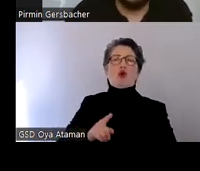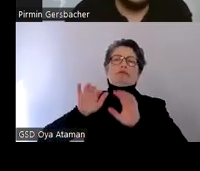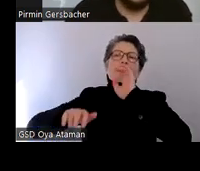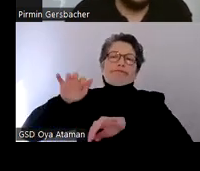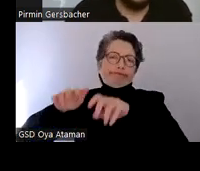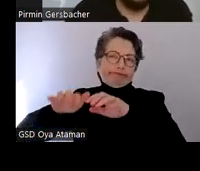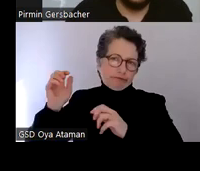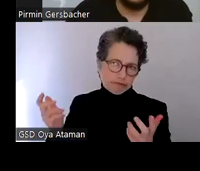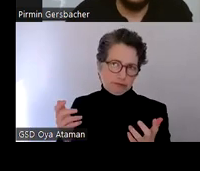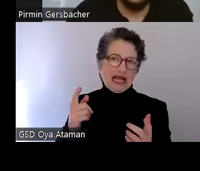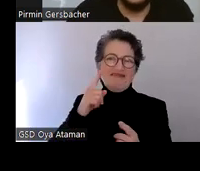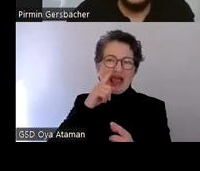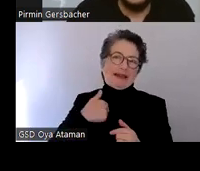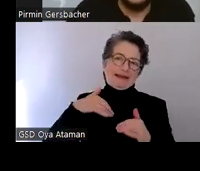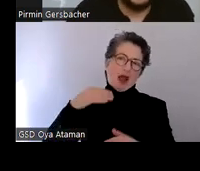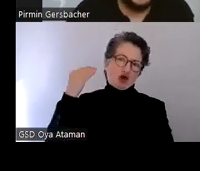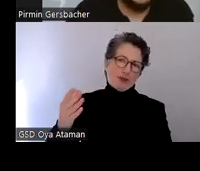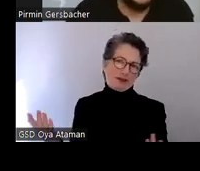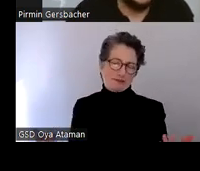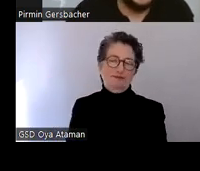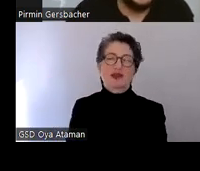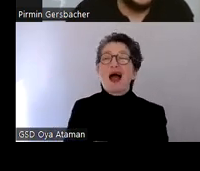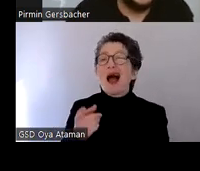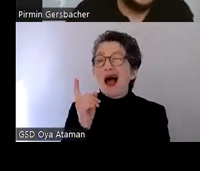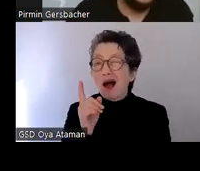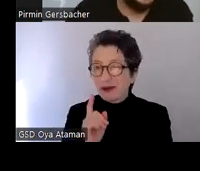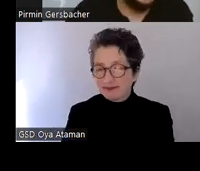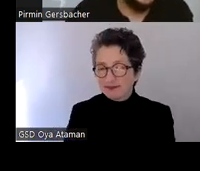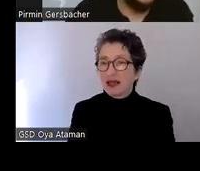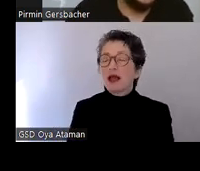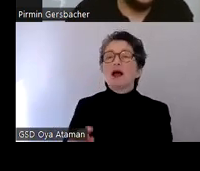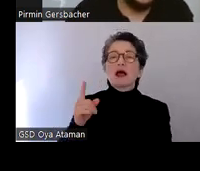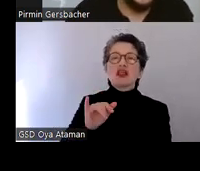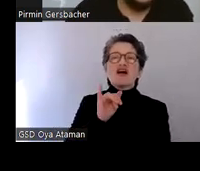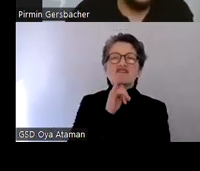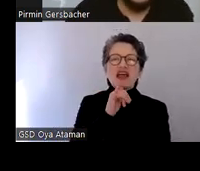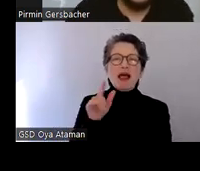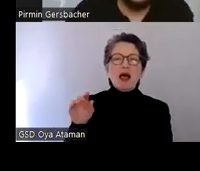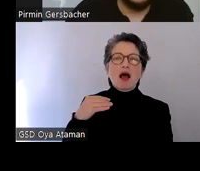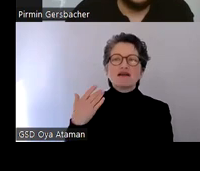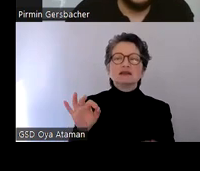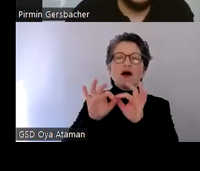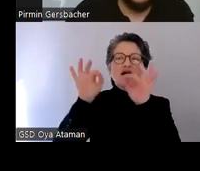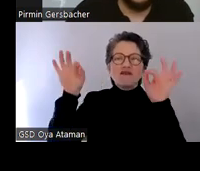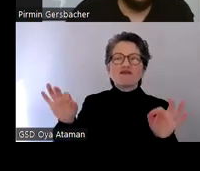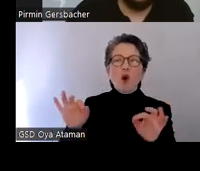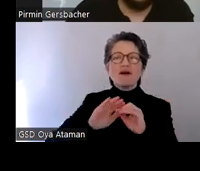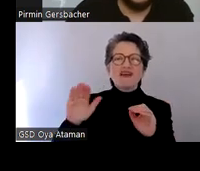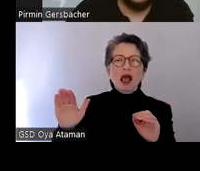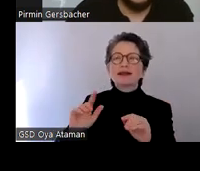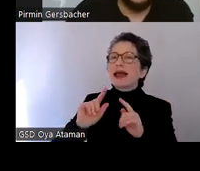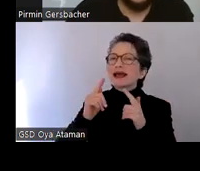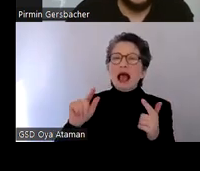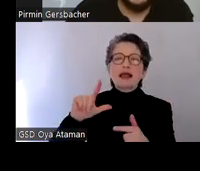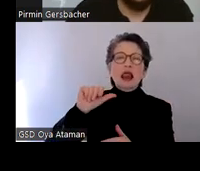da Kommentare rein. Das Problem ist, wenn dann der Fehler kommt, Form failed is not labeled. Das heißt, hier ist keine Verknüpfung.